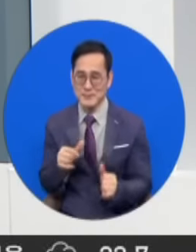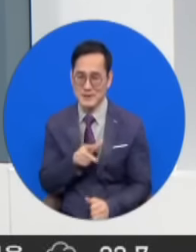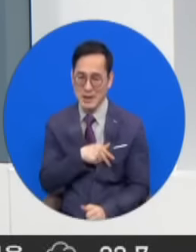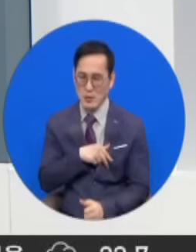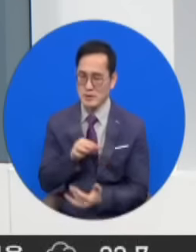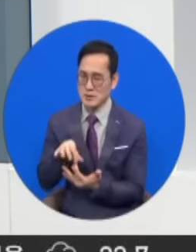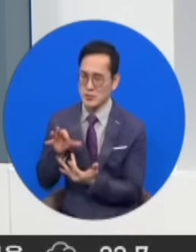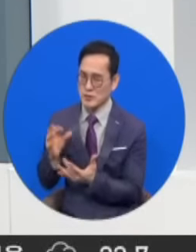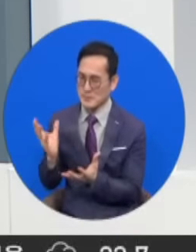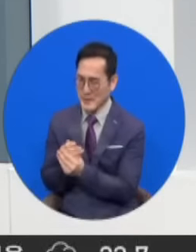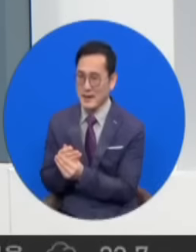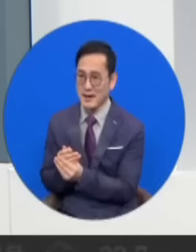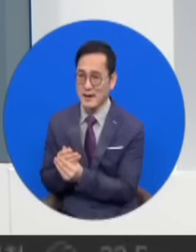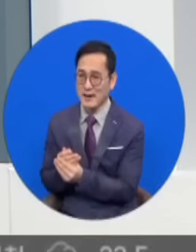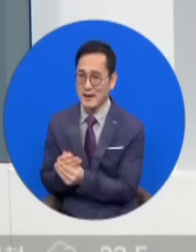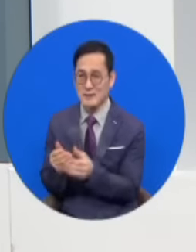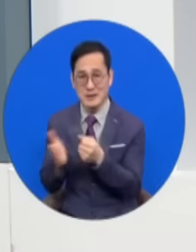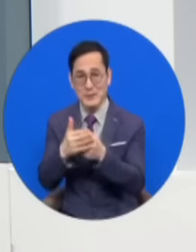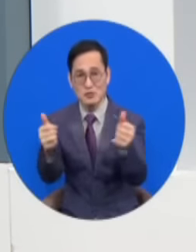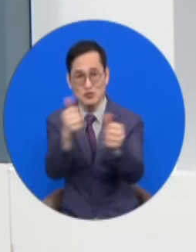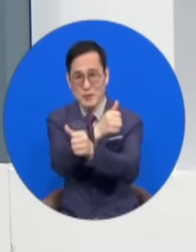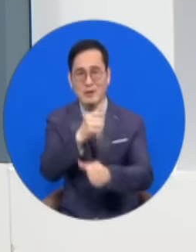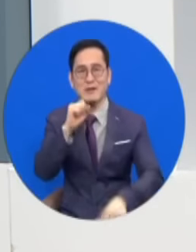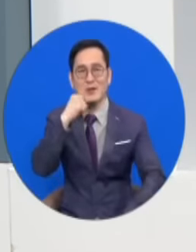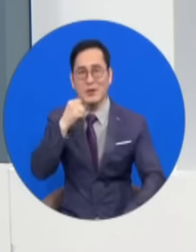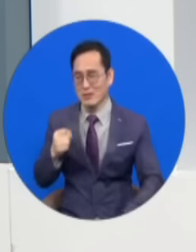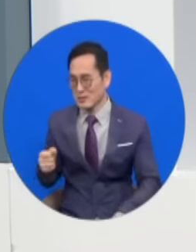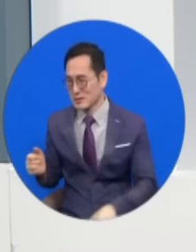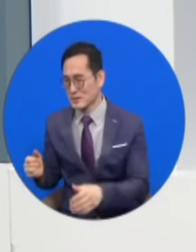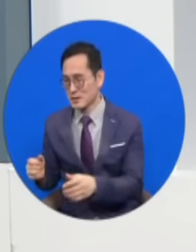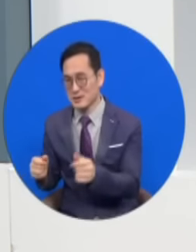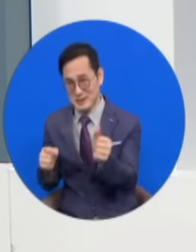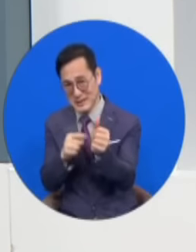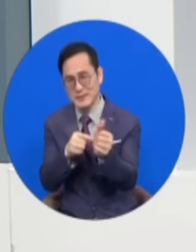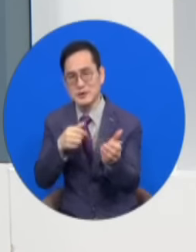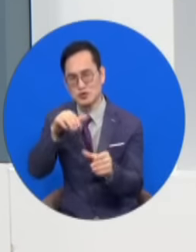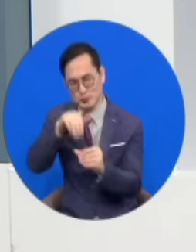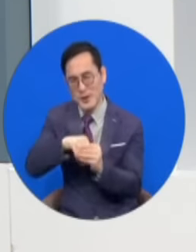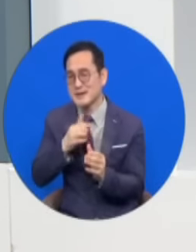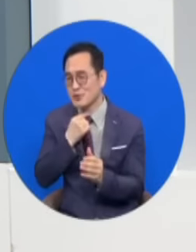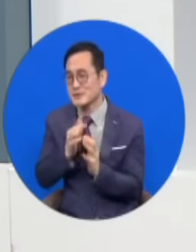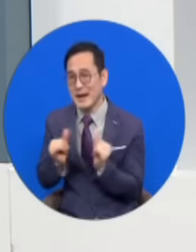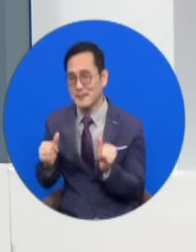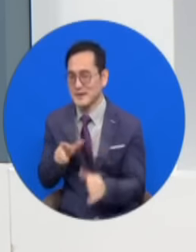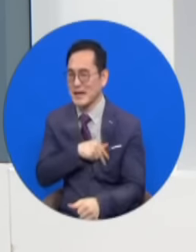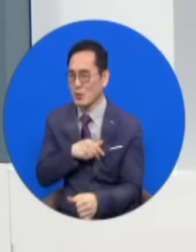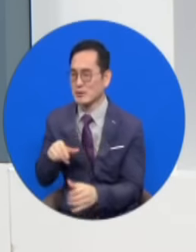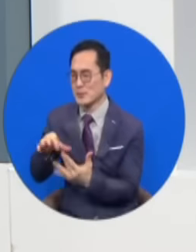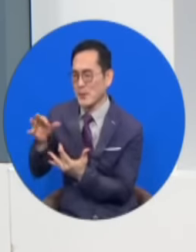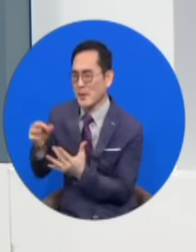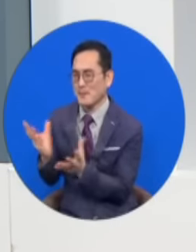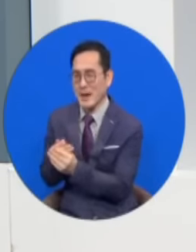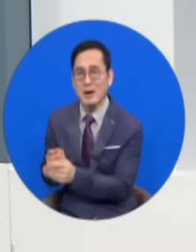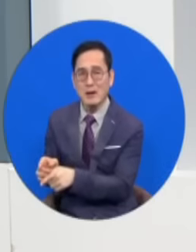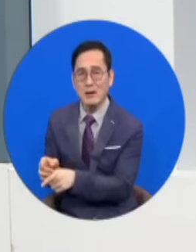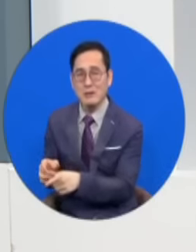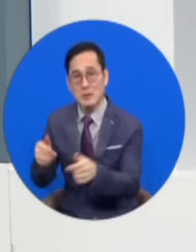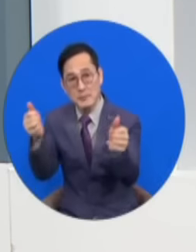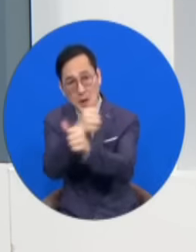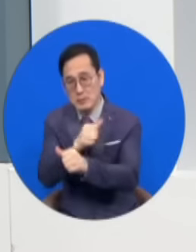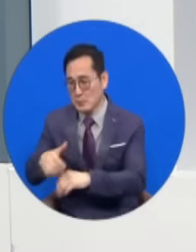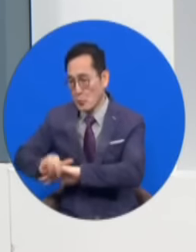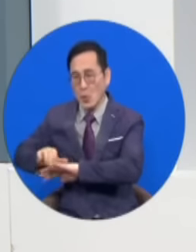선출해놓은 상태라서 후보 교체가 상당히 어려운 그런 어려움이 있을지 모르겠습니다만 지난번 토론의 결과가